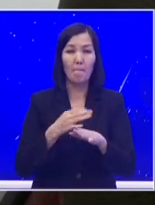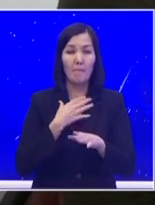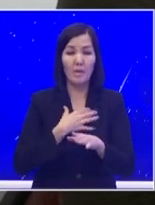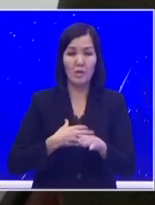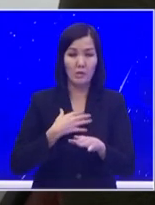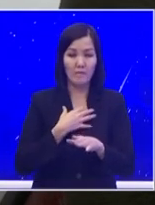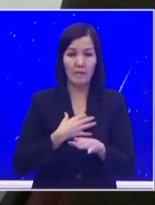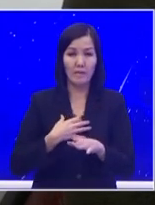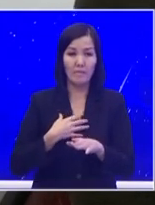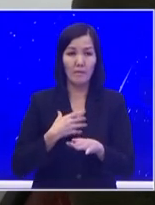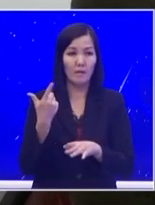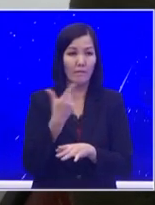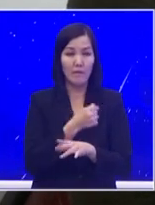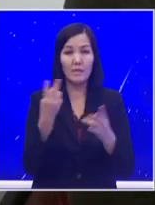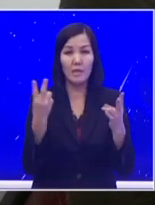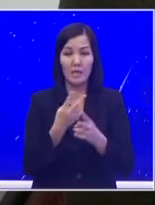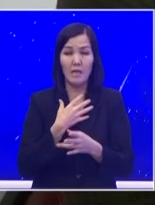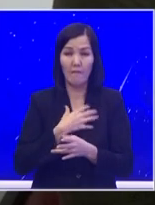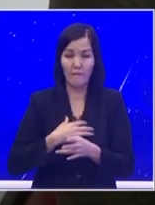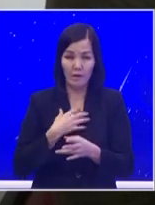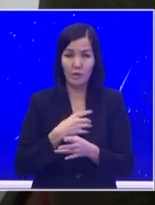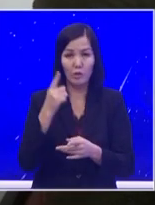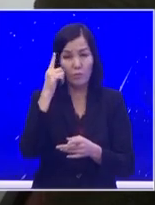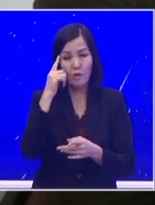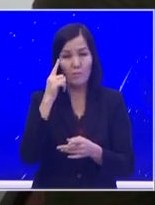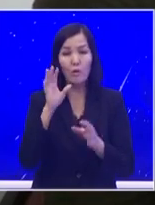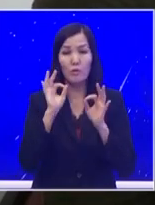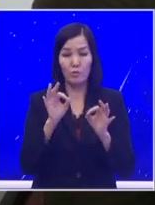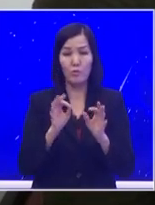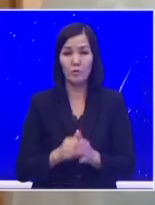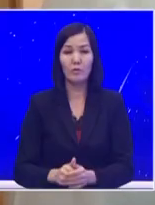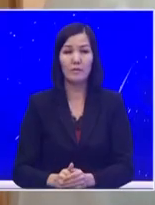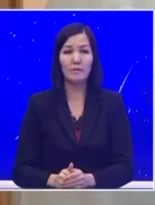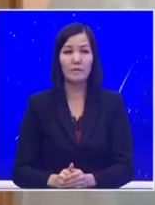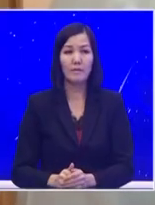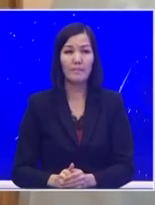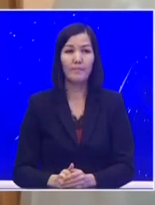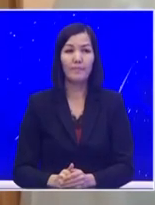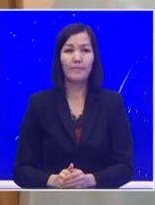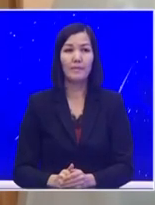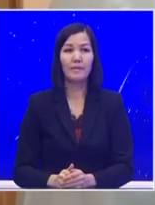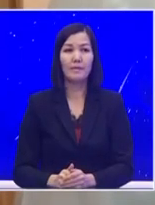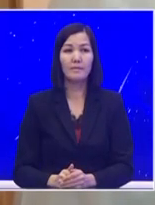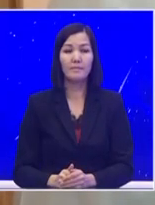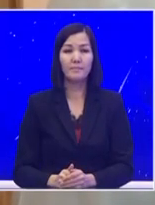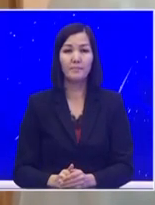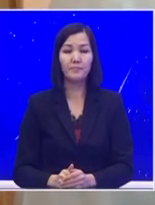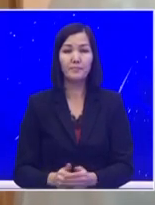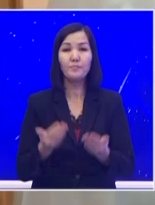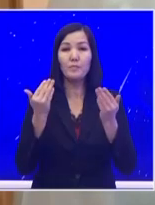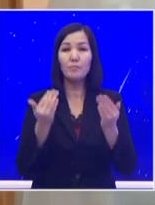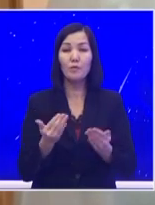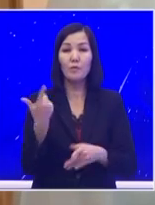баламды ауырғанын қаламаймын. Осы уақытылы прививканы алып тұрғанымыз дұрыс деп ойлаймын. Сегодня идет прививочный день.